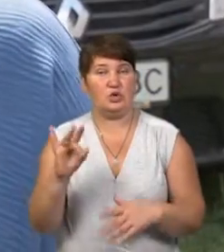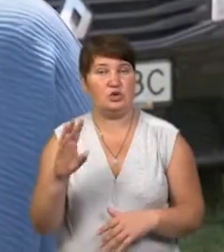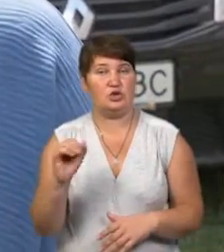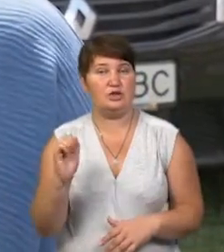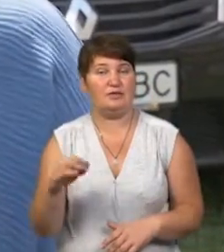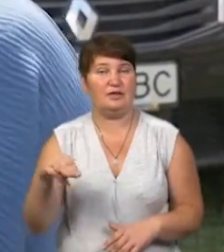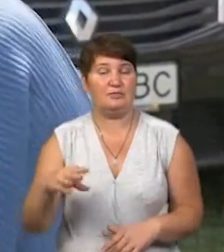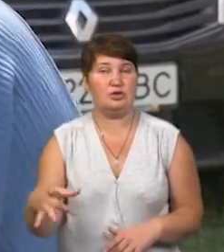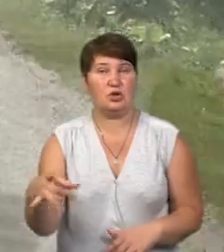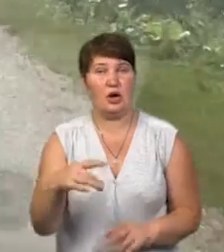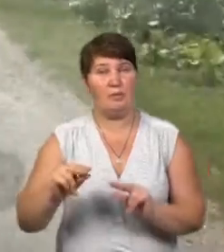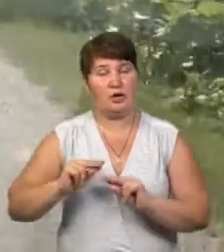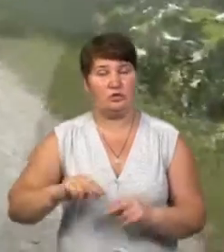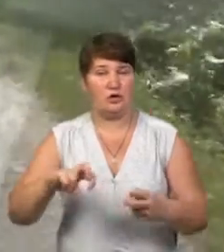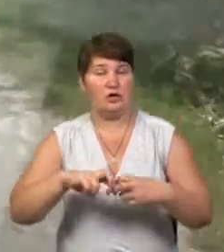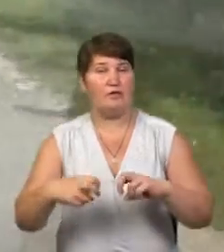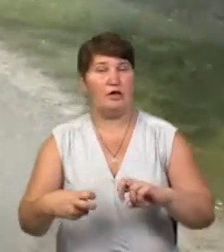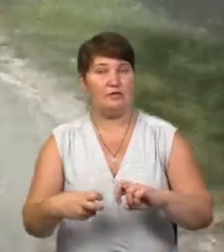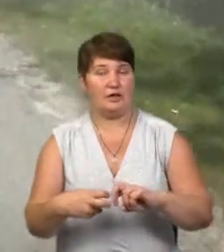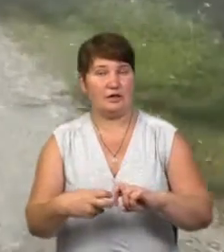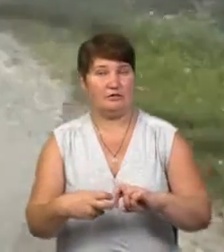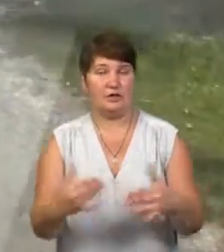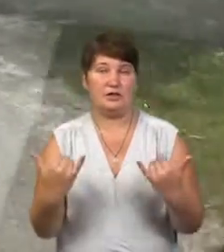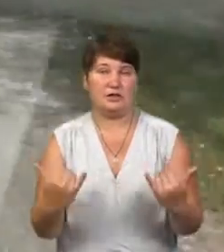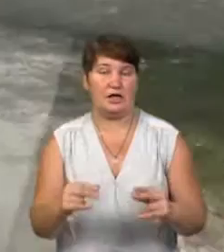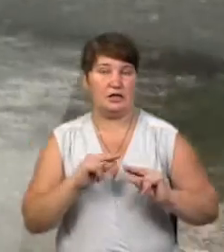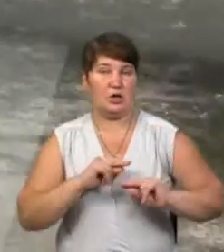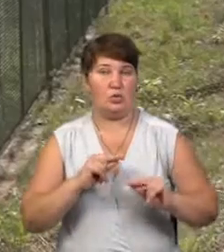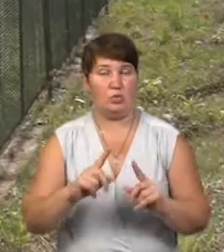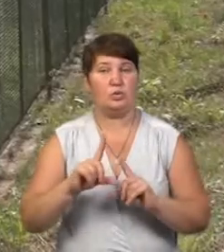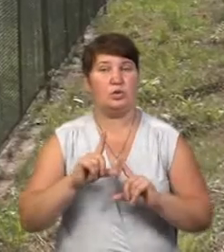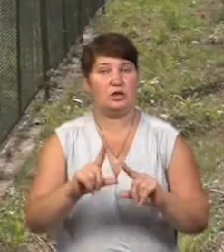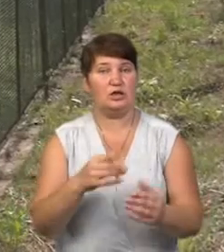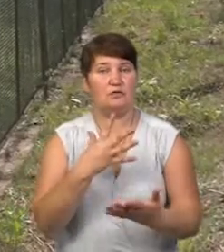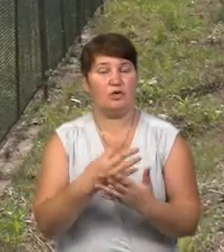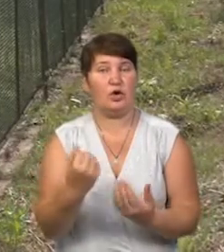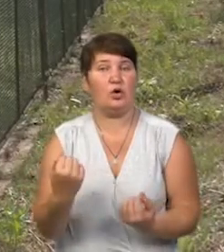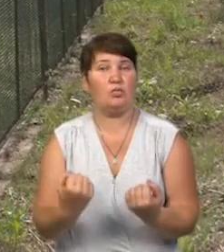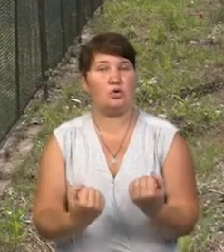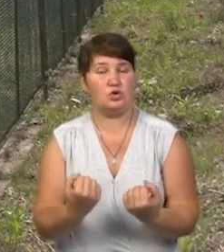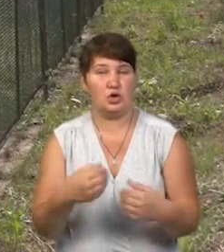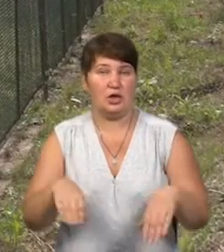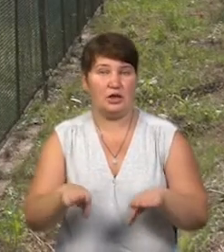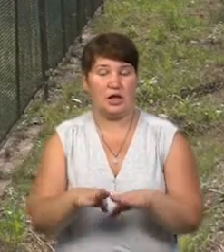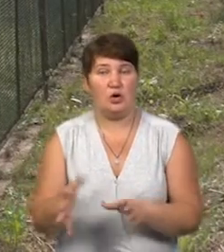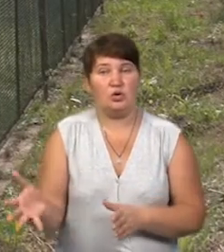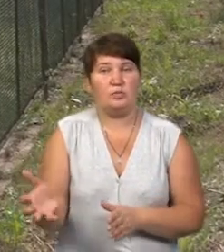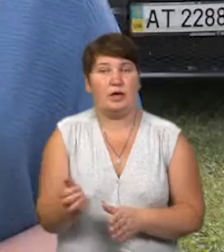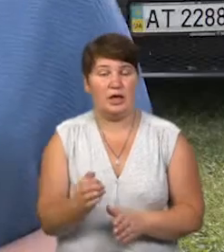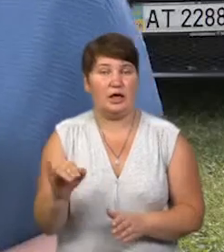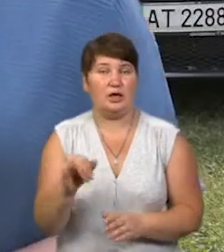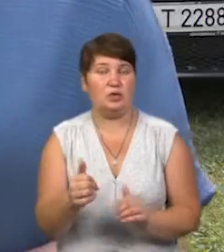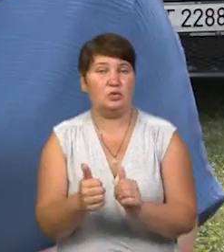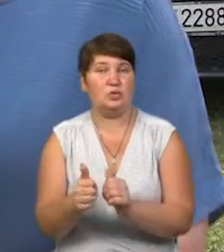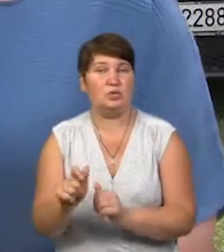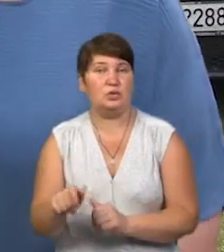району. Працює в Івано-Франківську. Зараз на роботу добирається власною машиною. Також підвозить сусідів. У нас